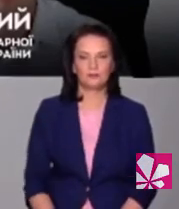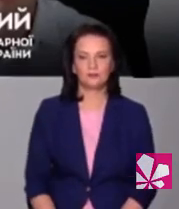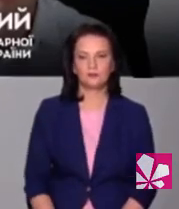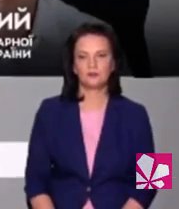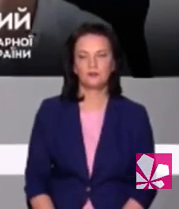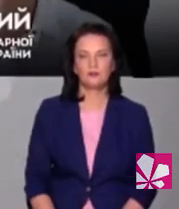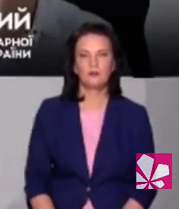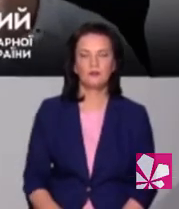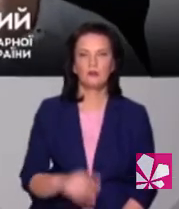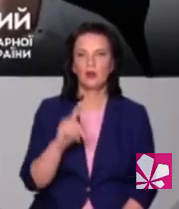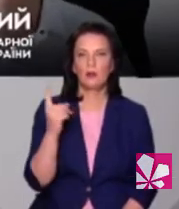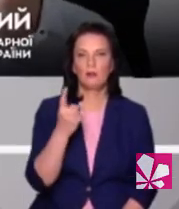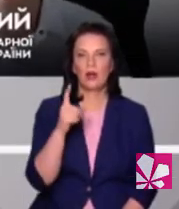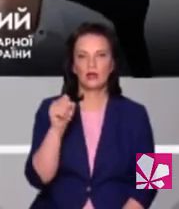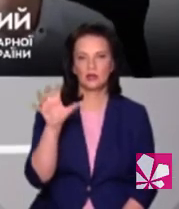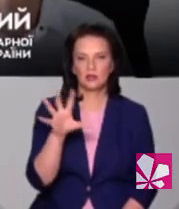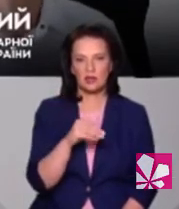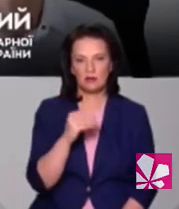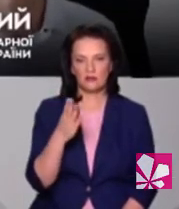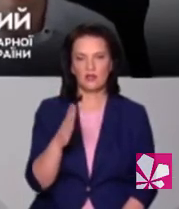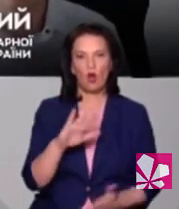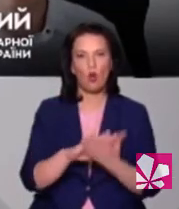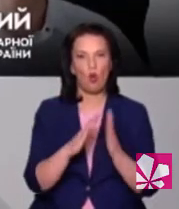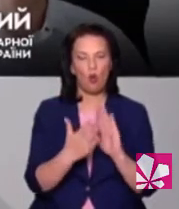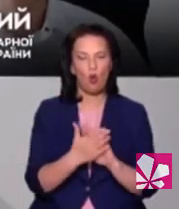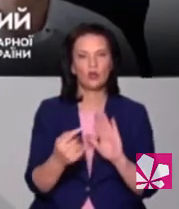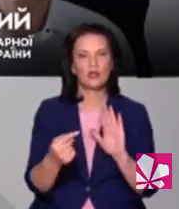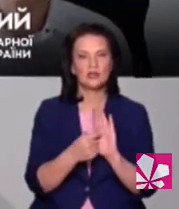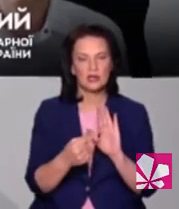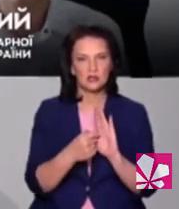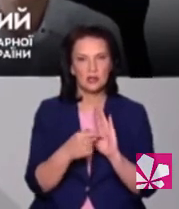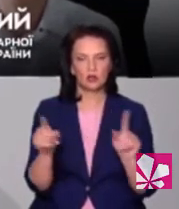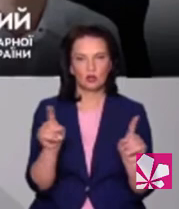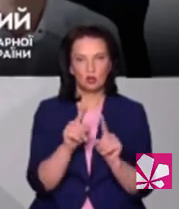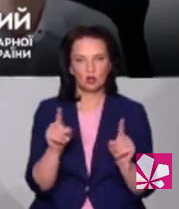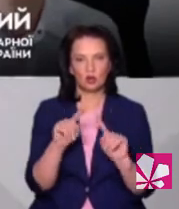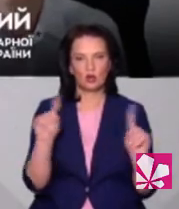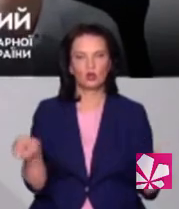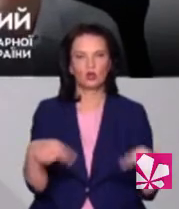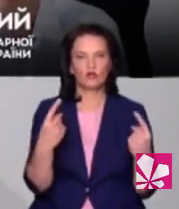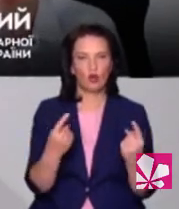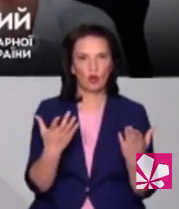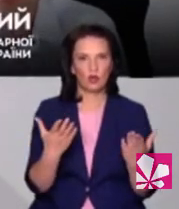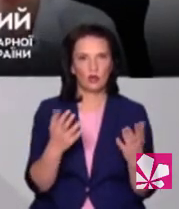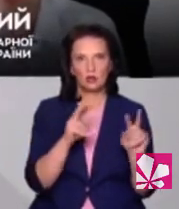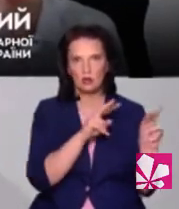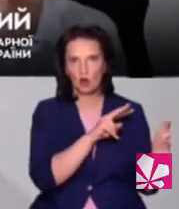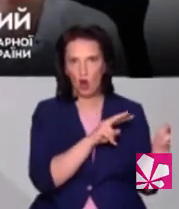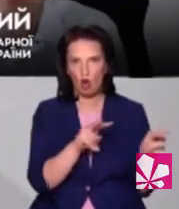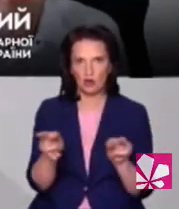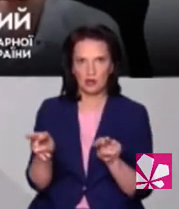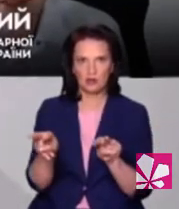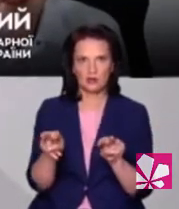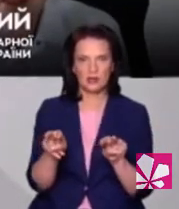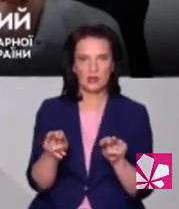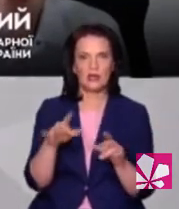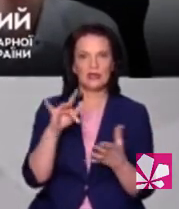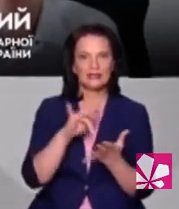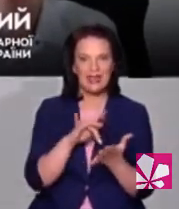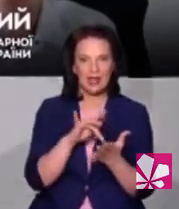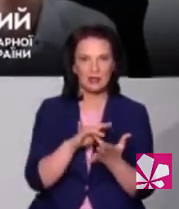Перш за все, в рамках угоди зазначено, що створюється такі спільний координаційний